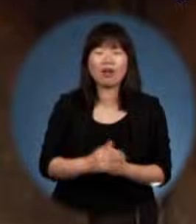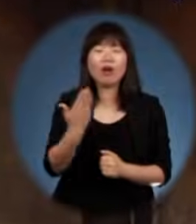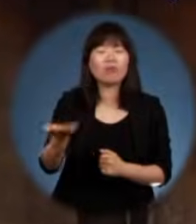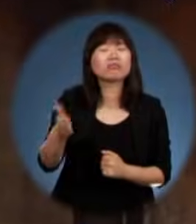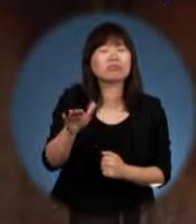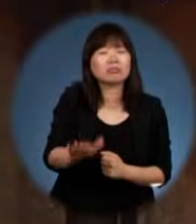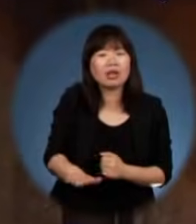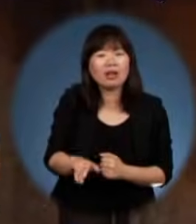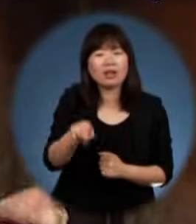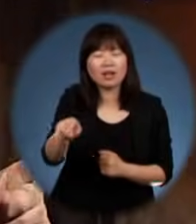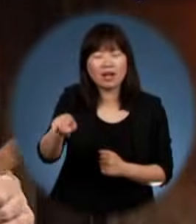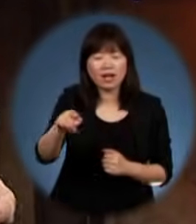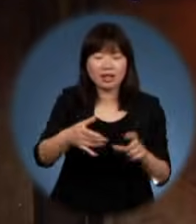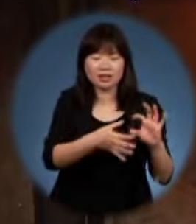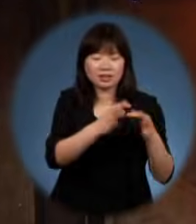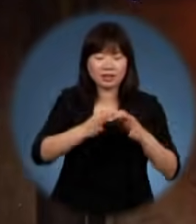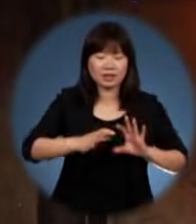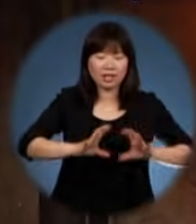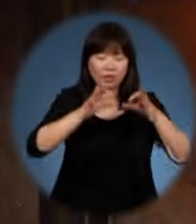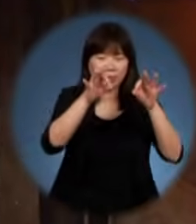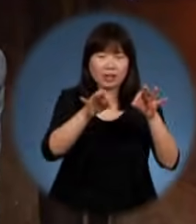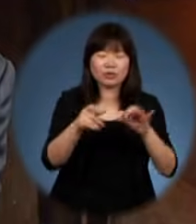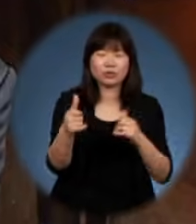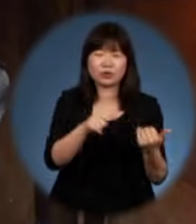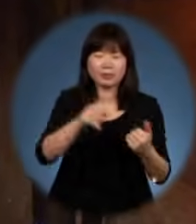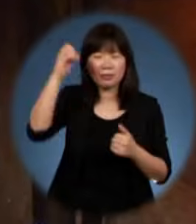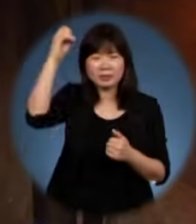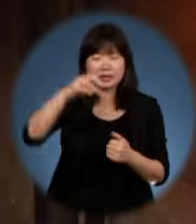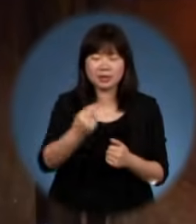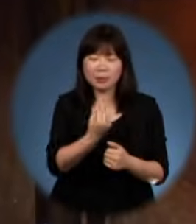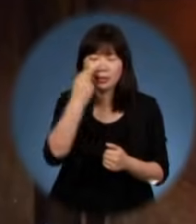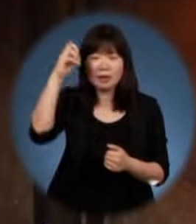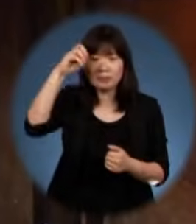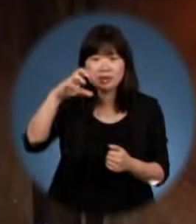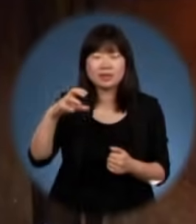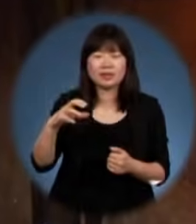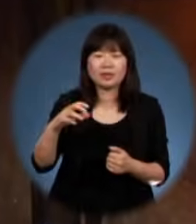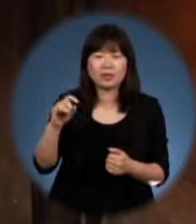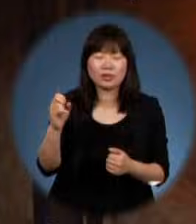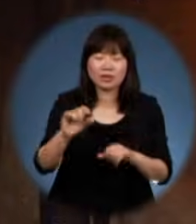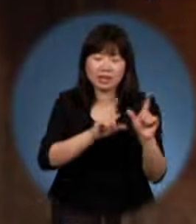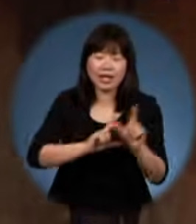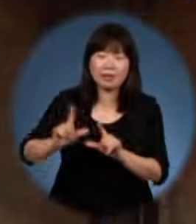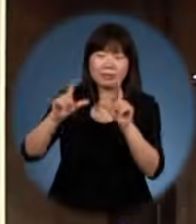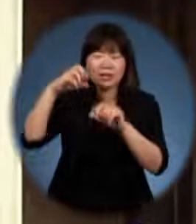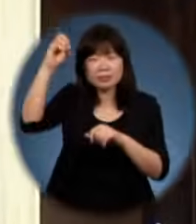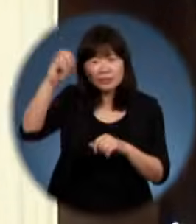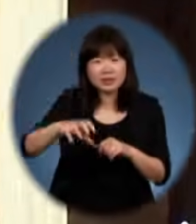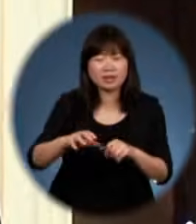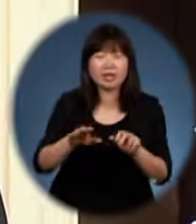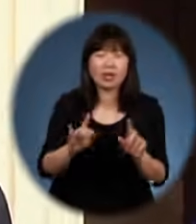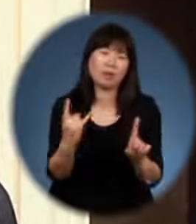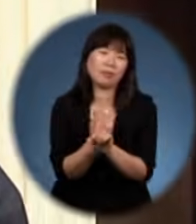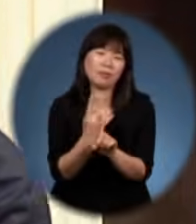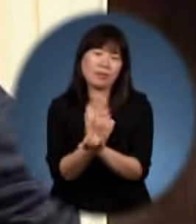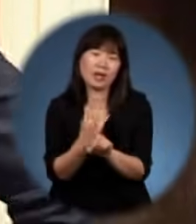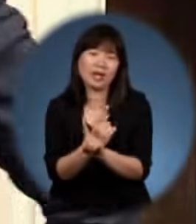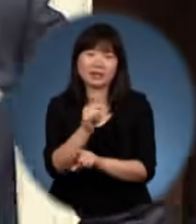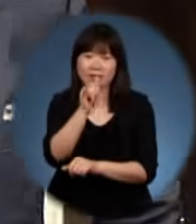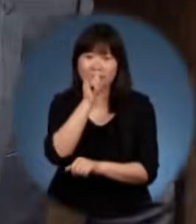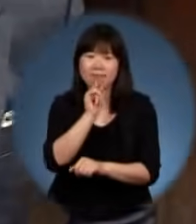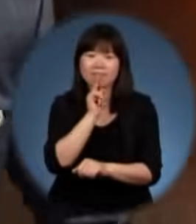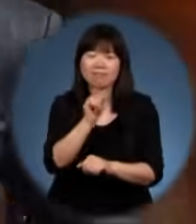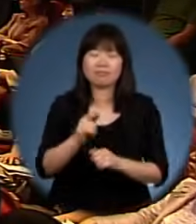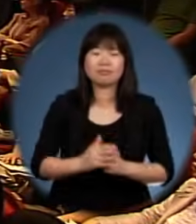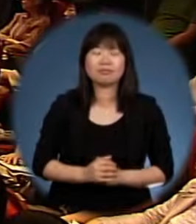그런데 그리스에서는 요 그 죽음의 빛이 생명의 빛으로 삶의 빛으로 파 끼게 된다 는